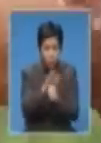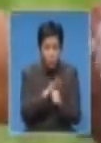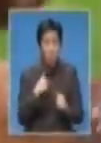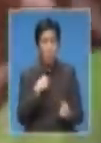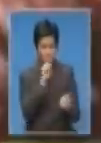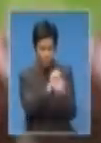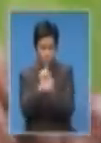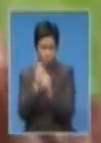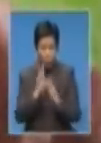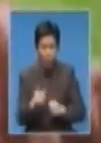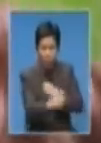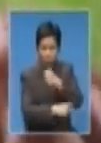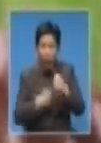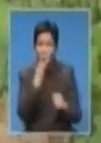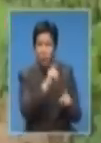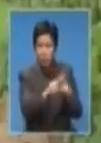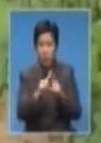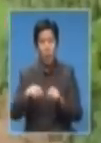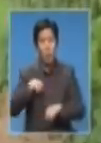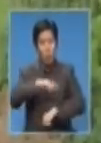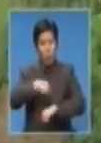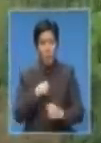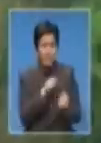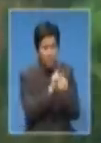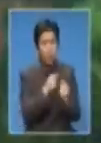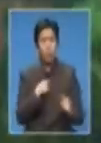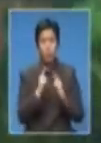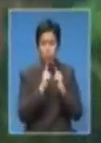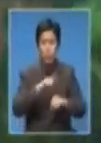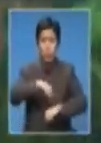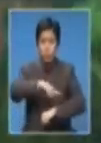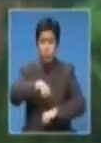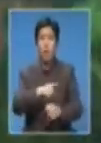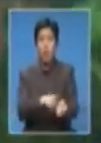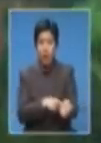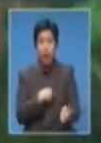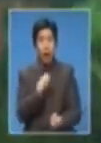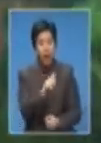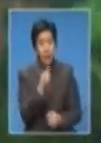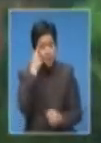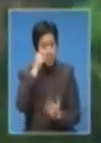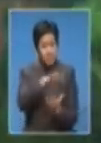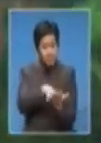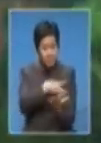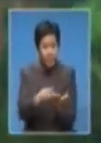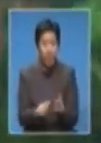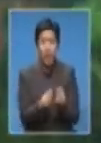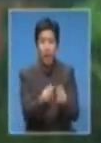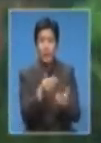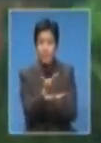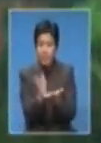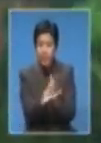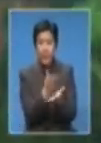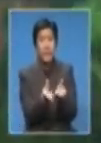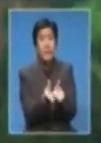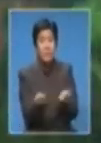ลายครั้งให้เวลาเขามากนะครับในการพบปะแต่ละครั้งเนี่ยเราได้ช่วยเขาหรือวางแผนเขาเช่นในเรื่องของการจัดสรรที่ดินทำกิน